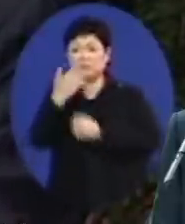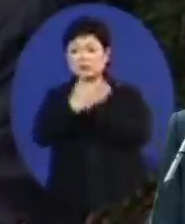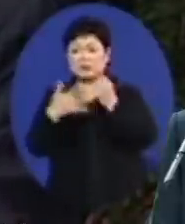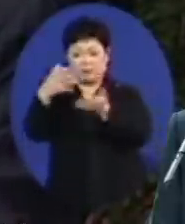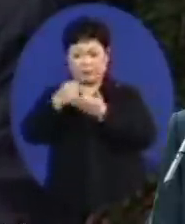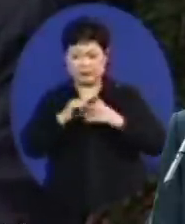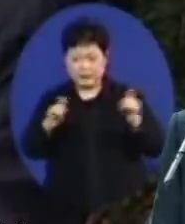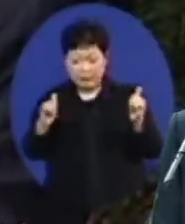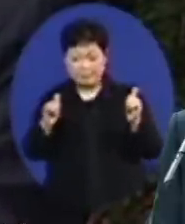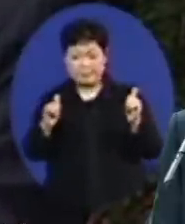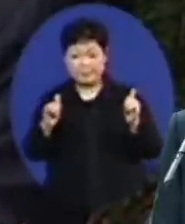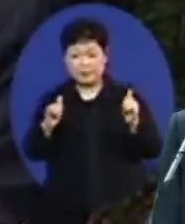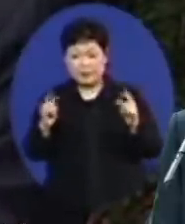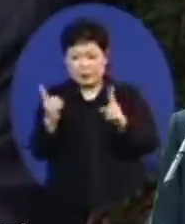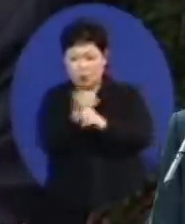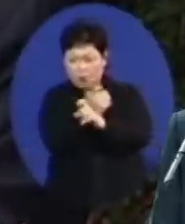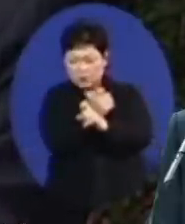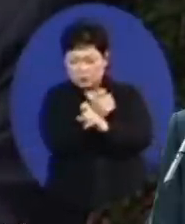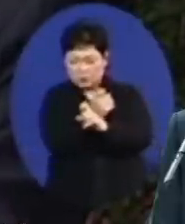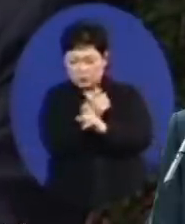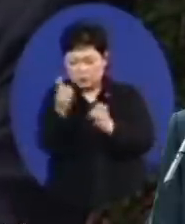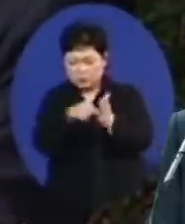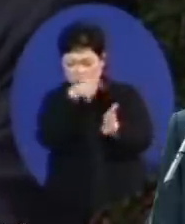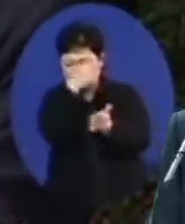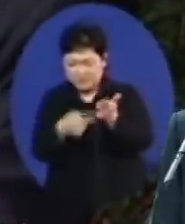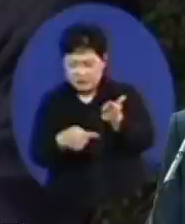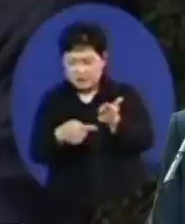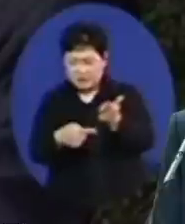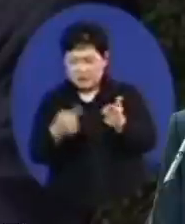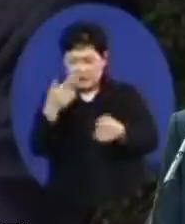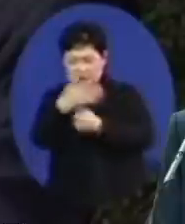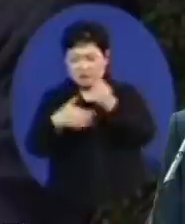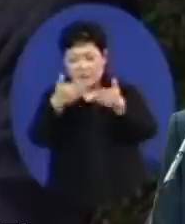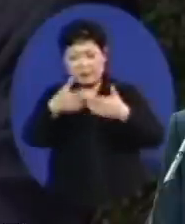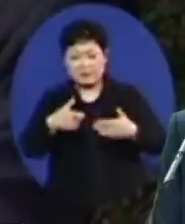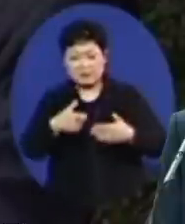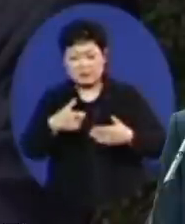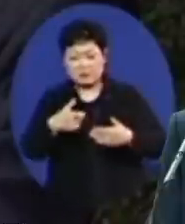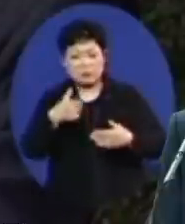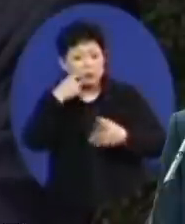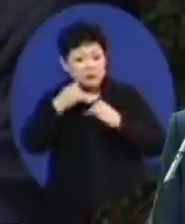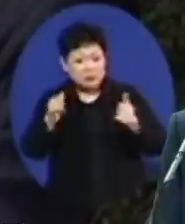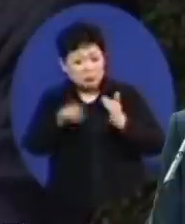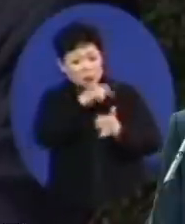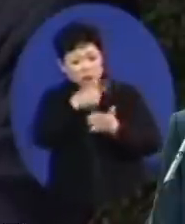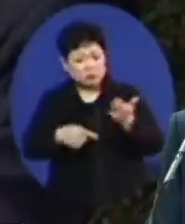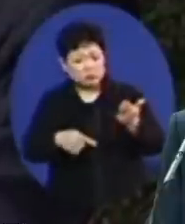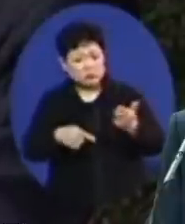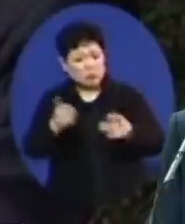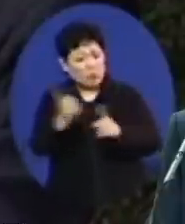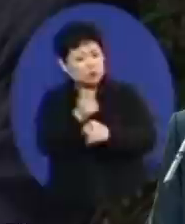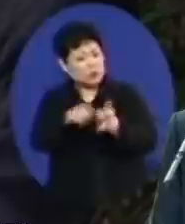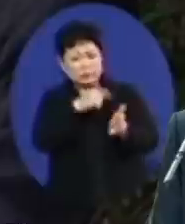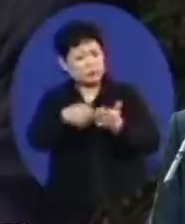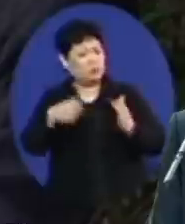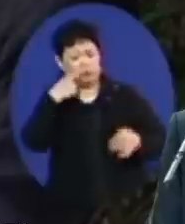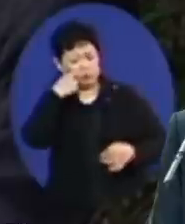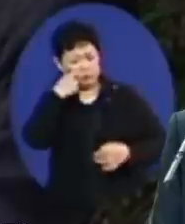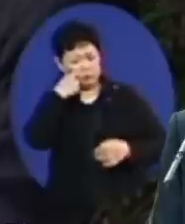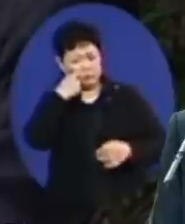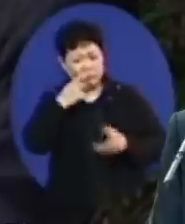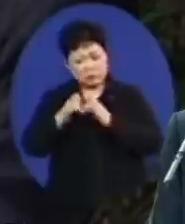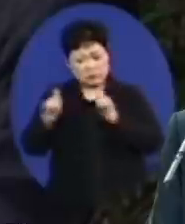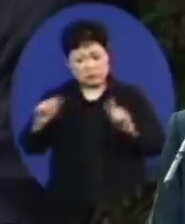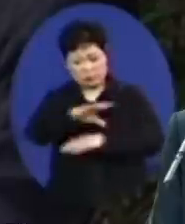받은 사람이 원수를 돌리지, 은혜를 전혀 안 받은 사람은 원수 갚지 않습니다. 사람들이 은혜